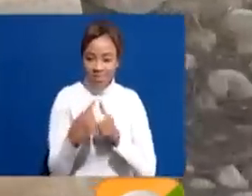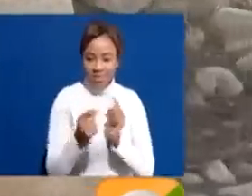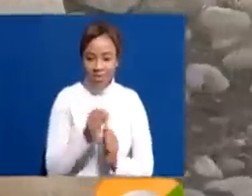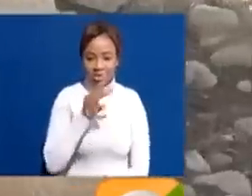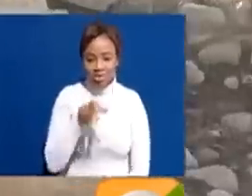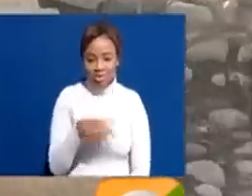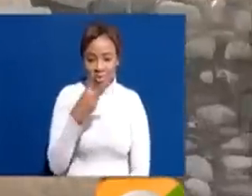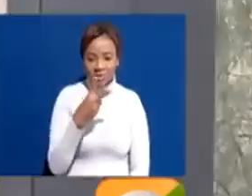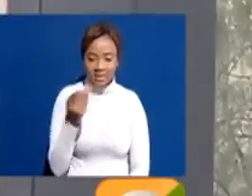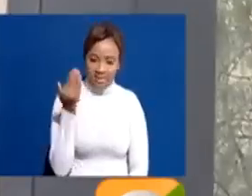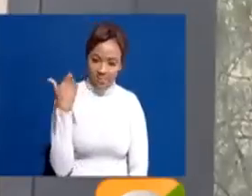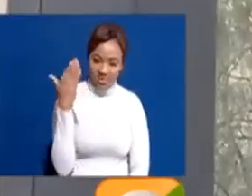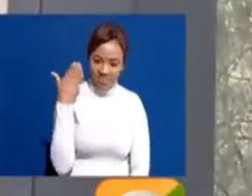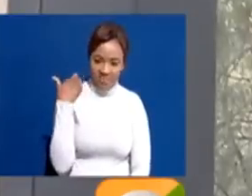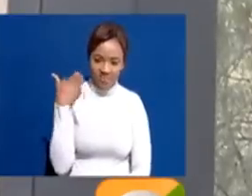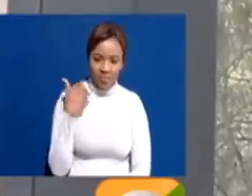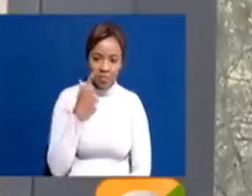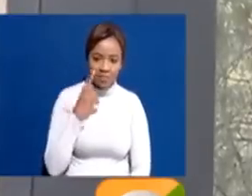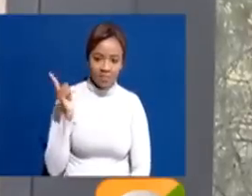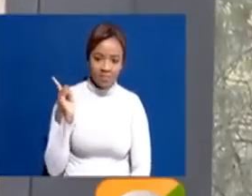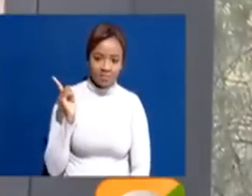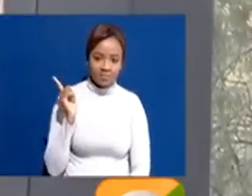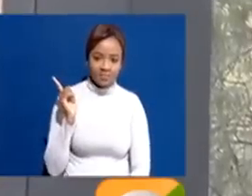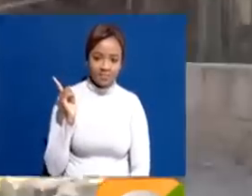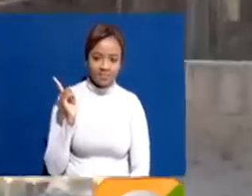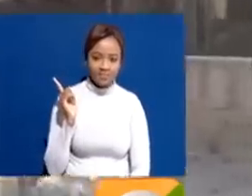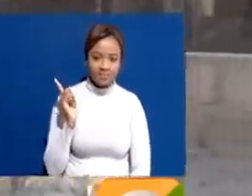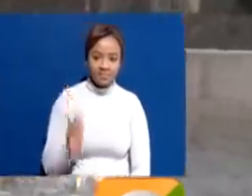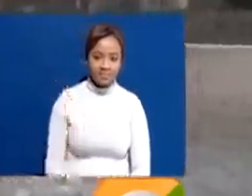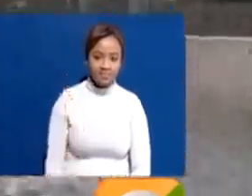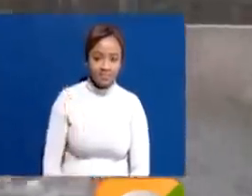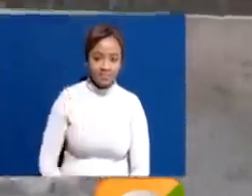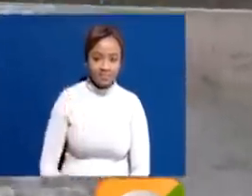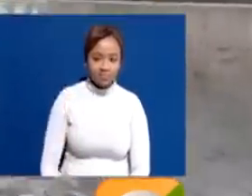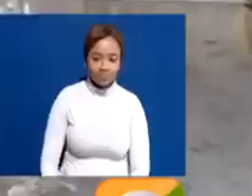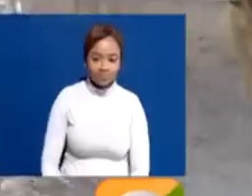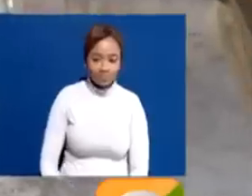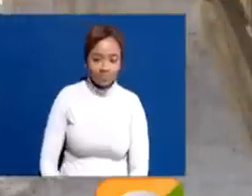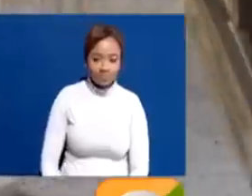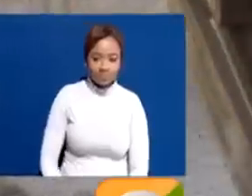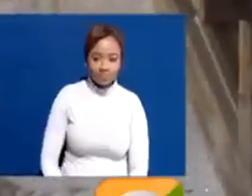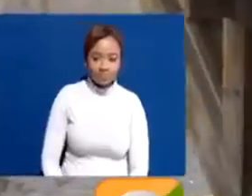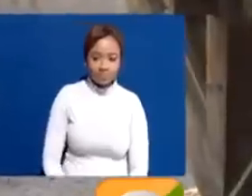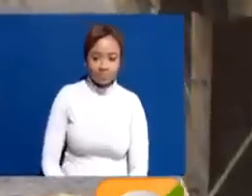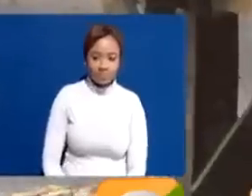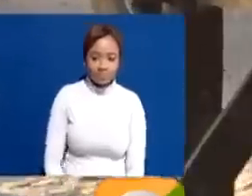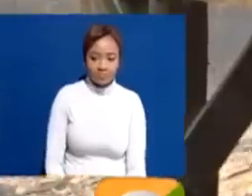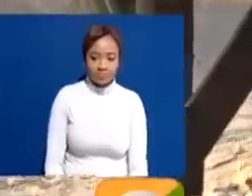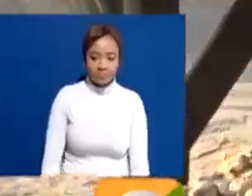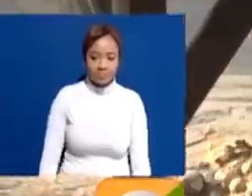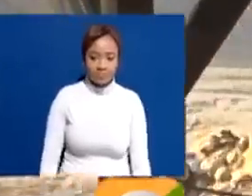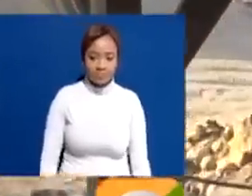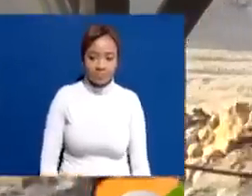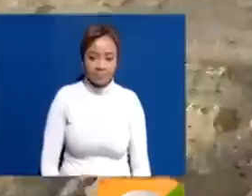2000 iliyopita. Bethany Beyond Jordan likiwa jina mahususi la eneo hili, likiashiria eneo